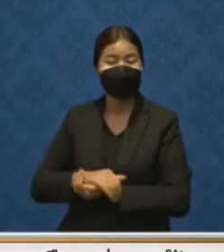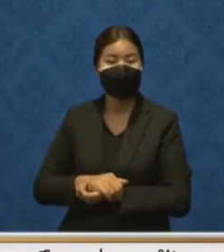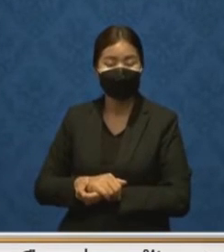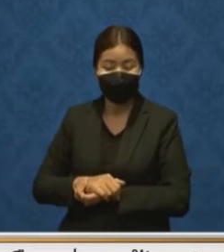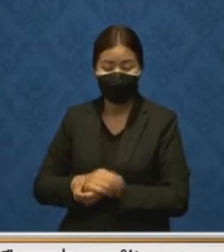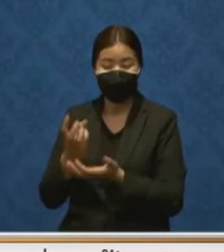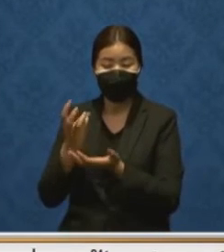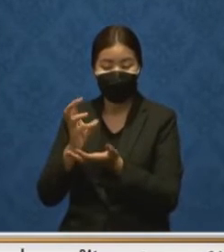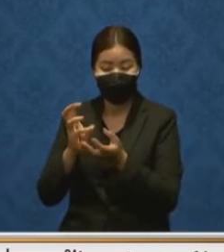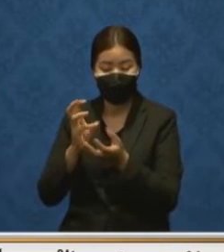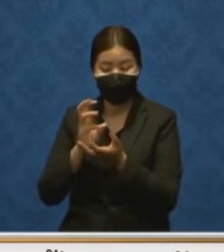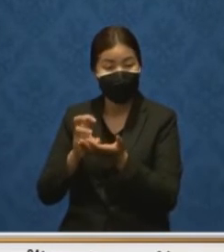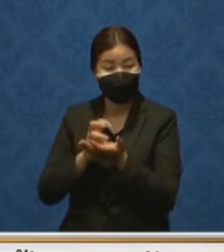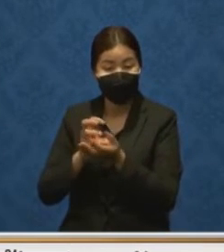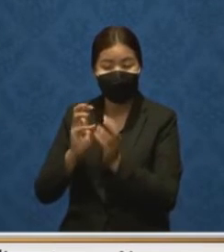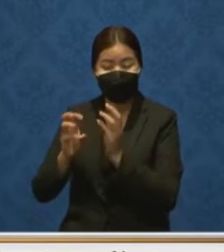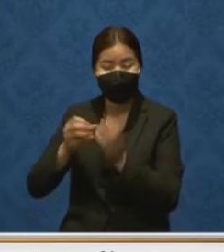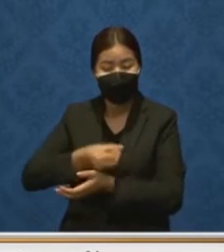ปุ๊ย